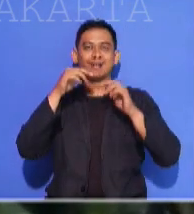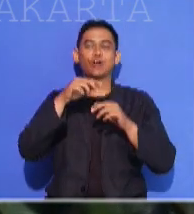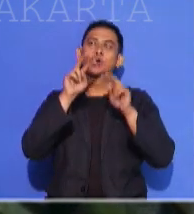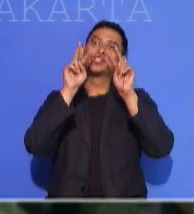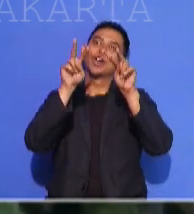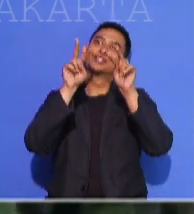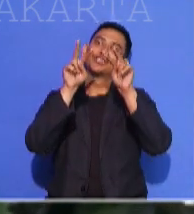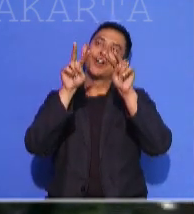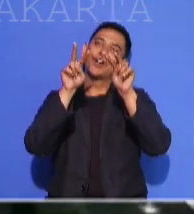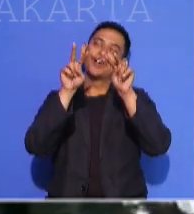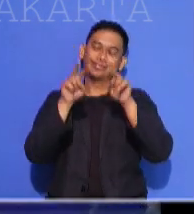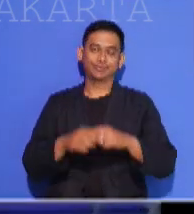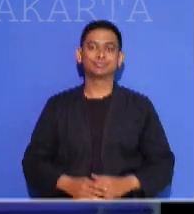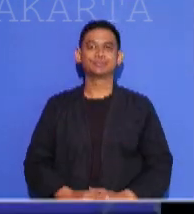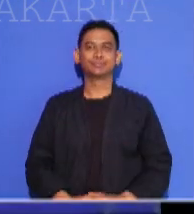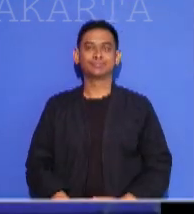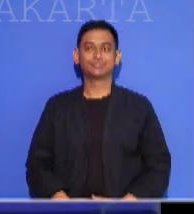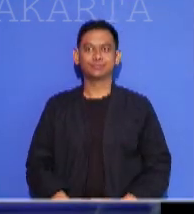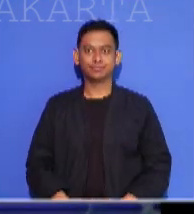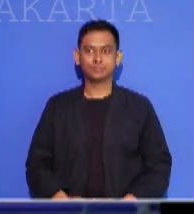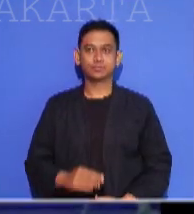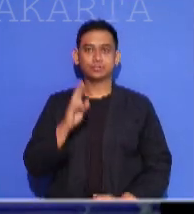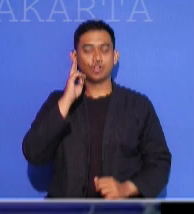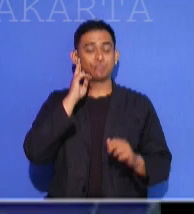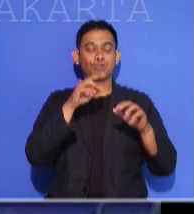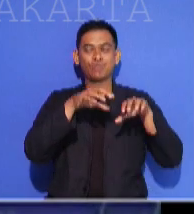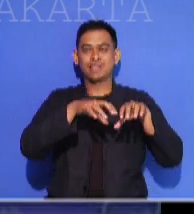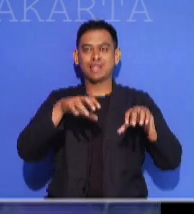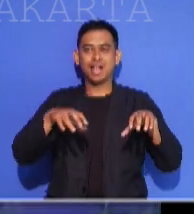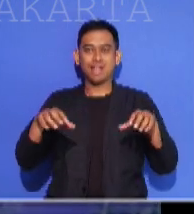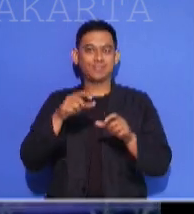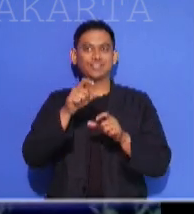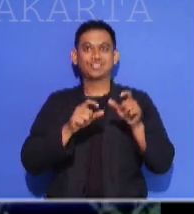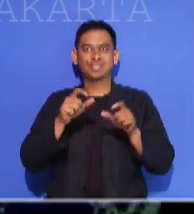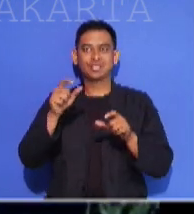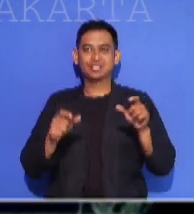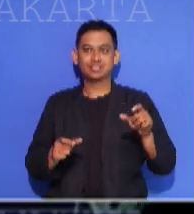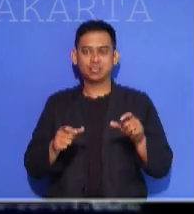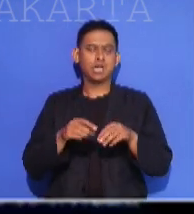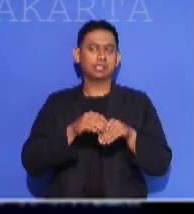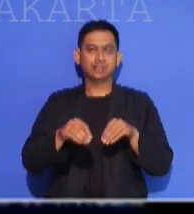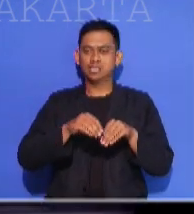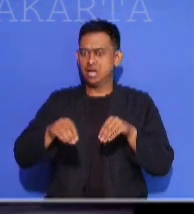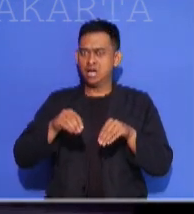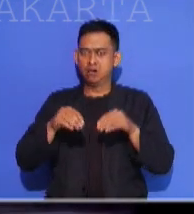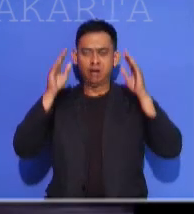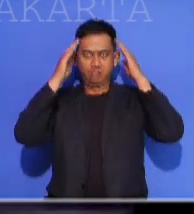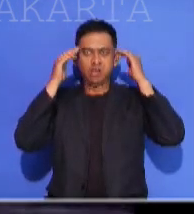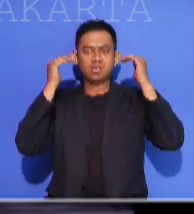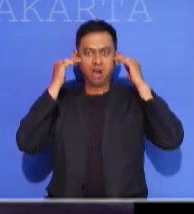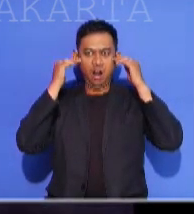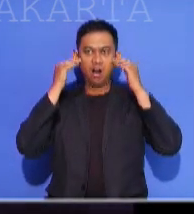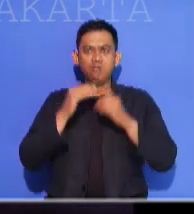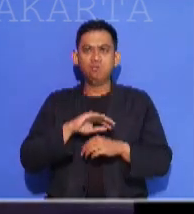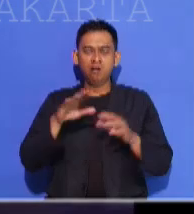posis kamling para ibu rumah tangga tergabung dalam peguyuban Tani Mandiri di padu kuhan Kendal Rukun Warga 12 Rukun Tetangga 5